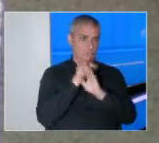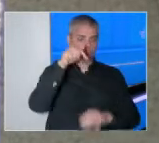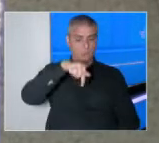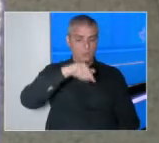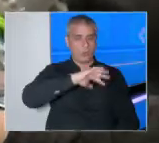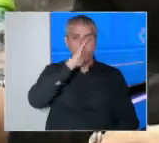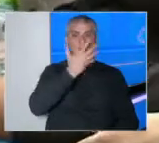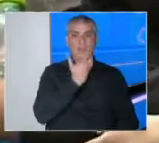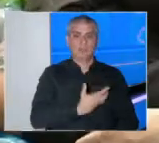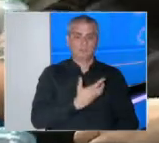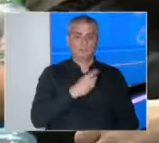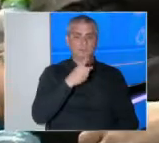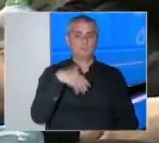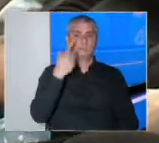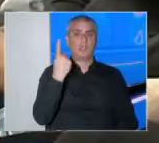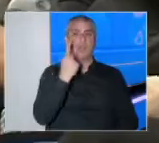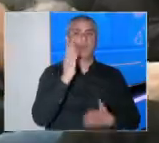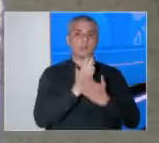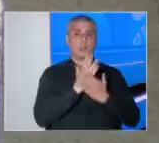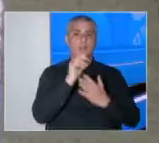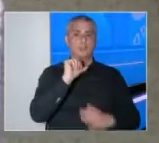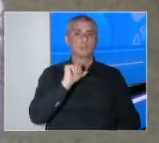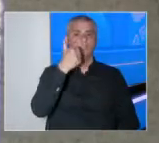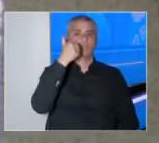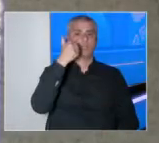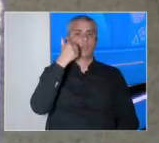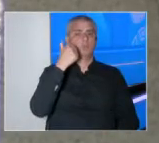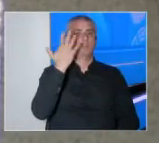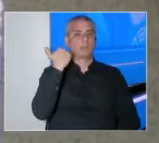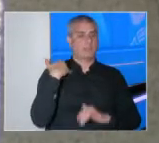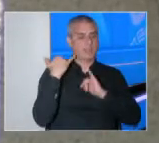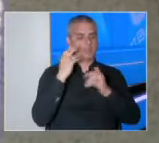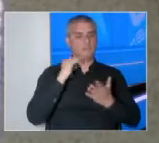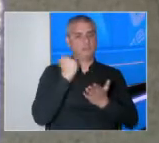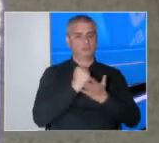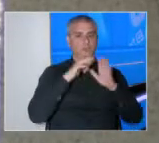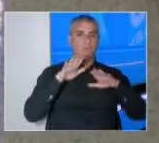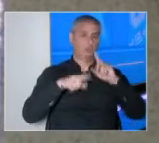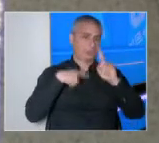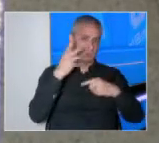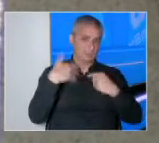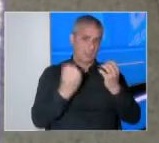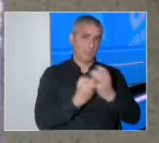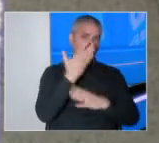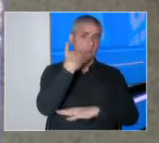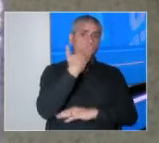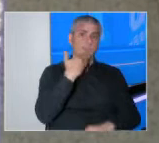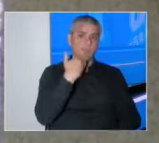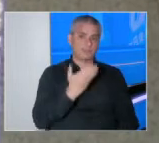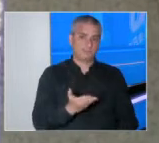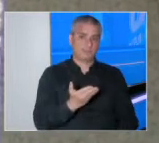כאן בהר הרצל. זאת תהיה אחת ההחלטות הראשונות שתובא לאישור הממשלה הבאה שתקום במדינת